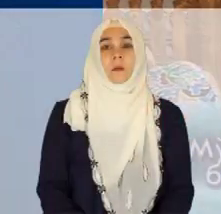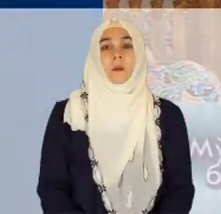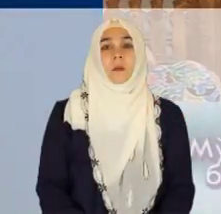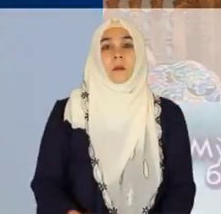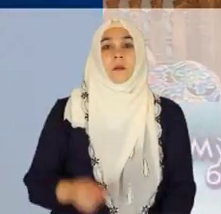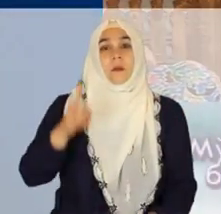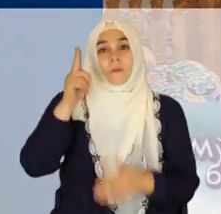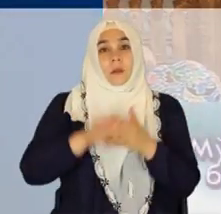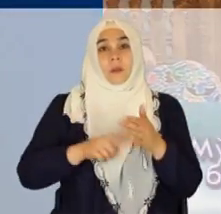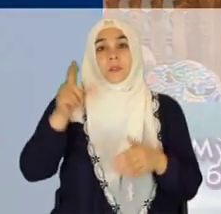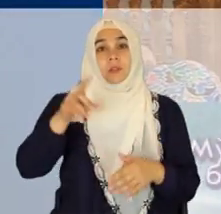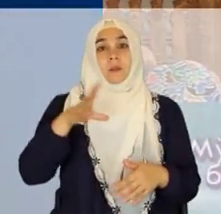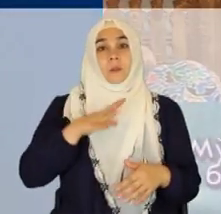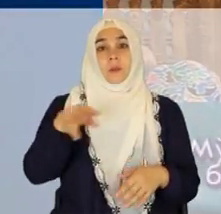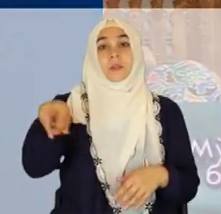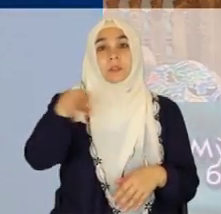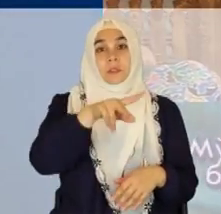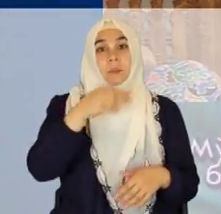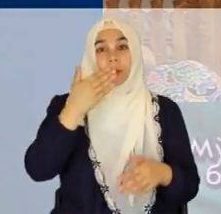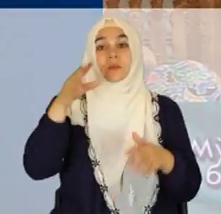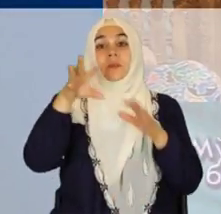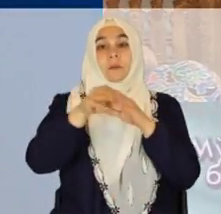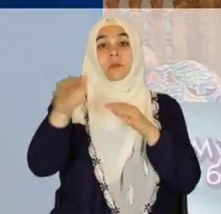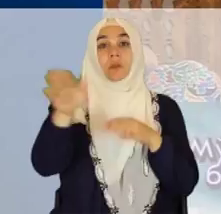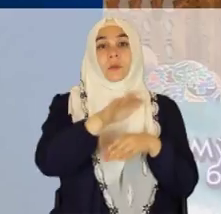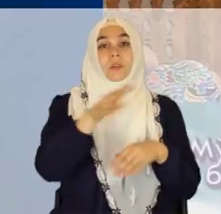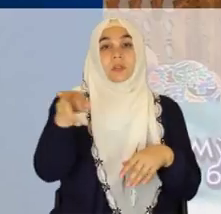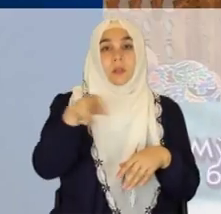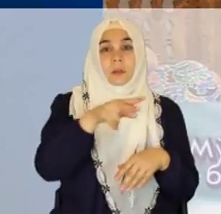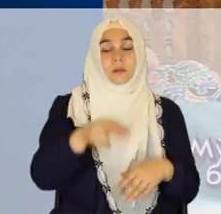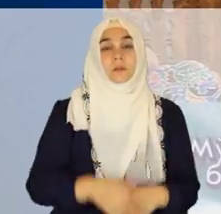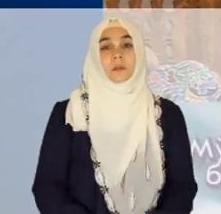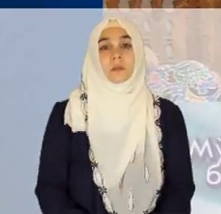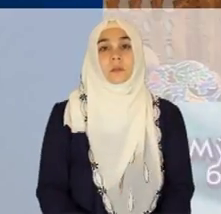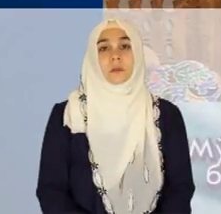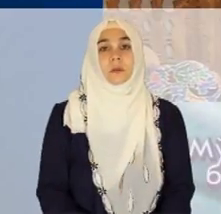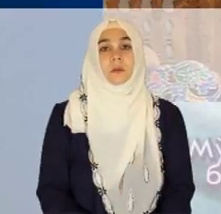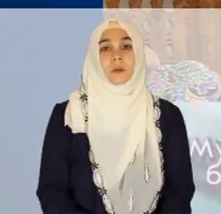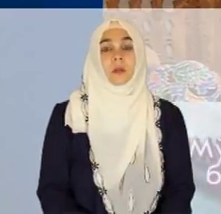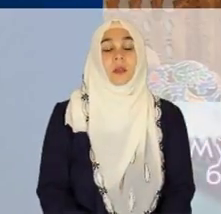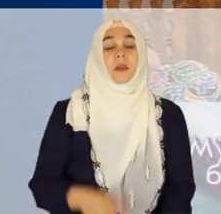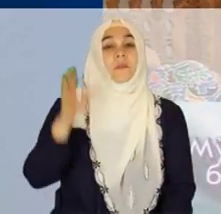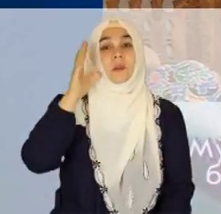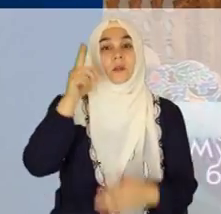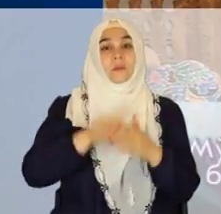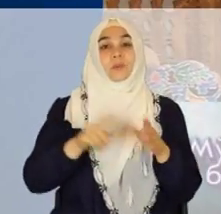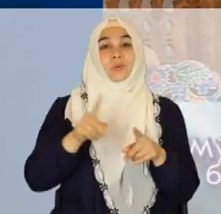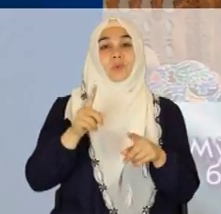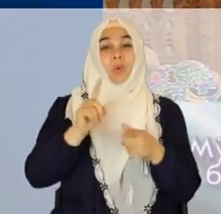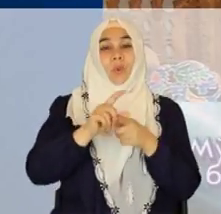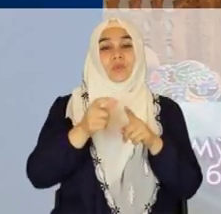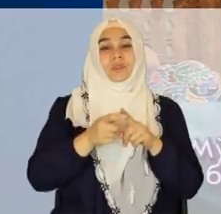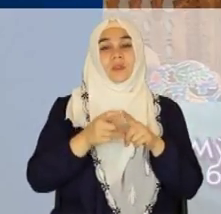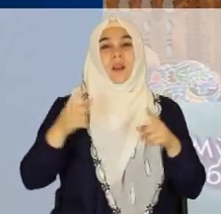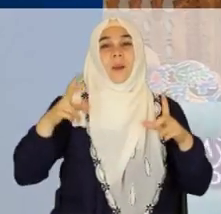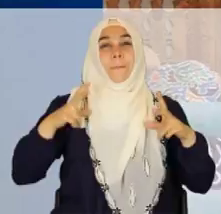Mu'minni ichida deydi payg'ambar alayhissalotu vassalom aytadilar. Mu'minni ichida iymon bilan o'ta baxillik jam